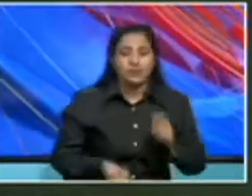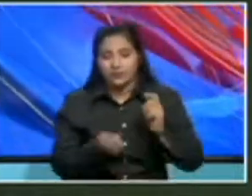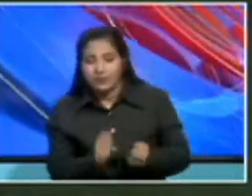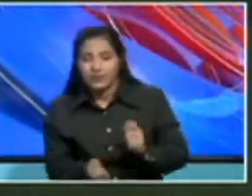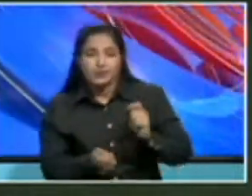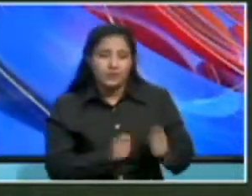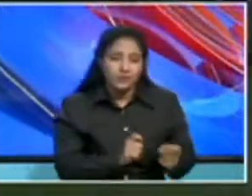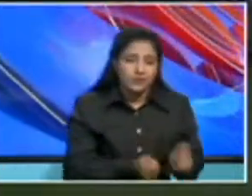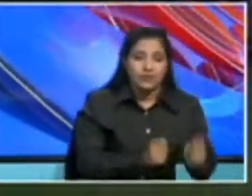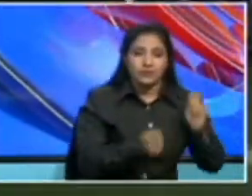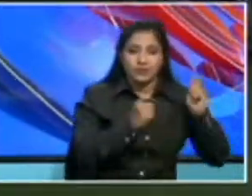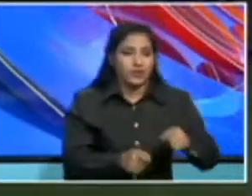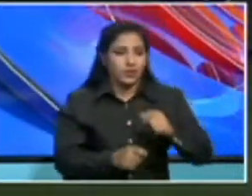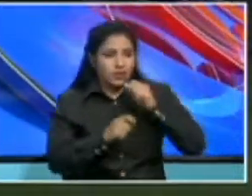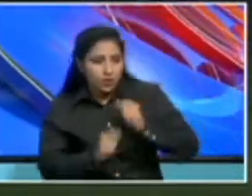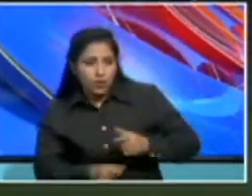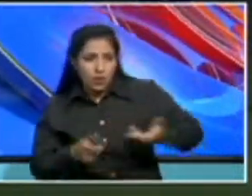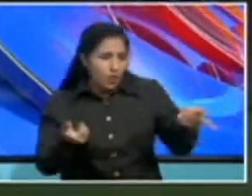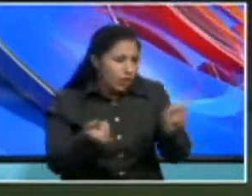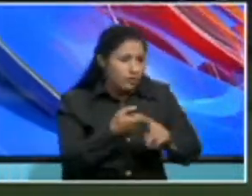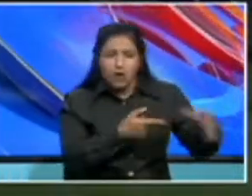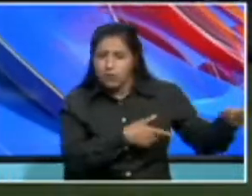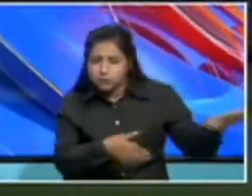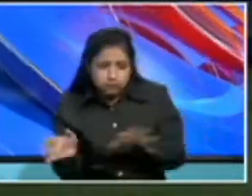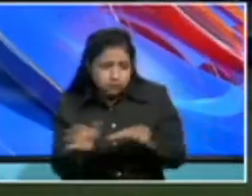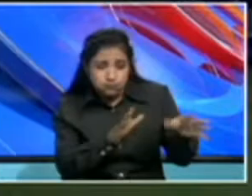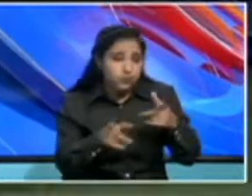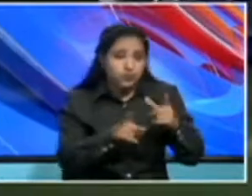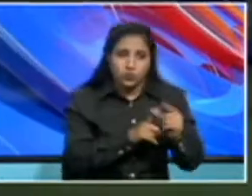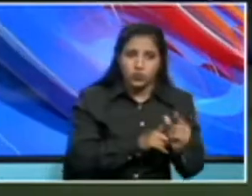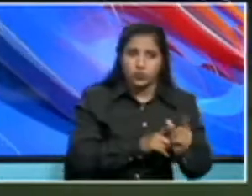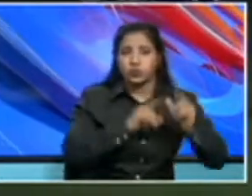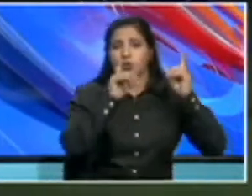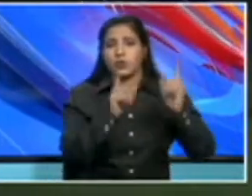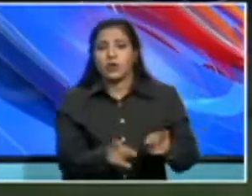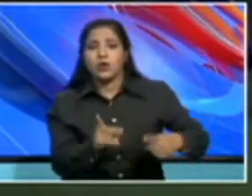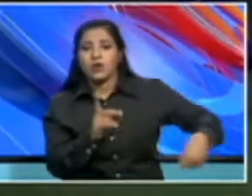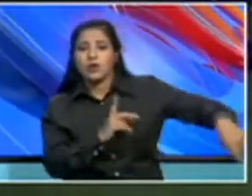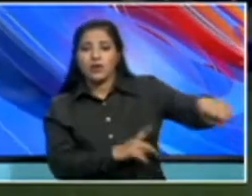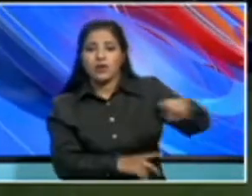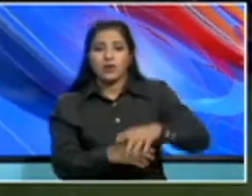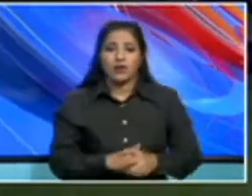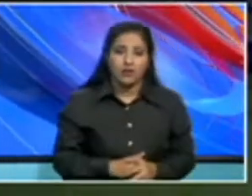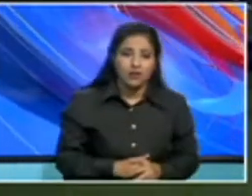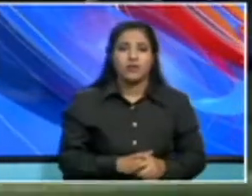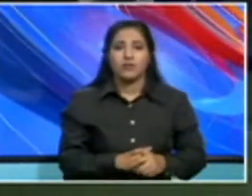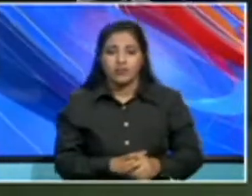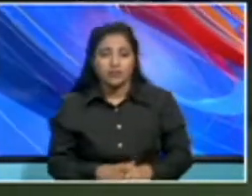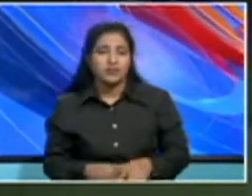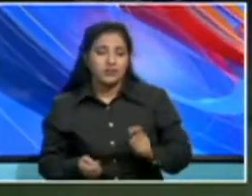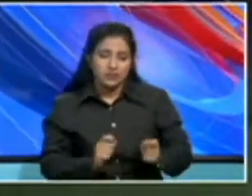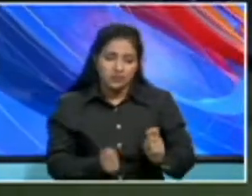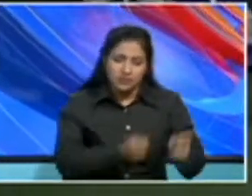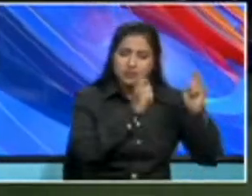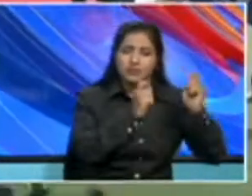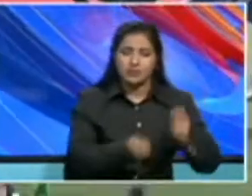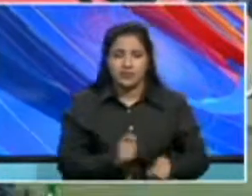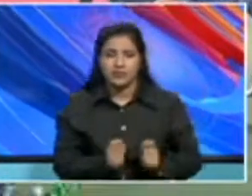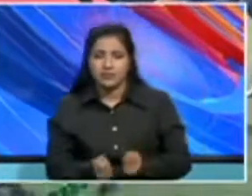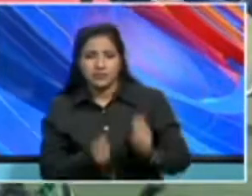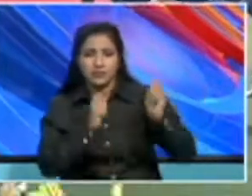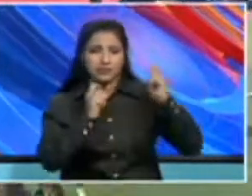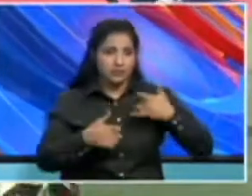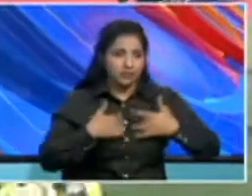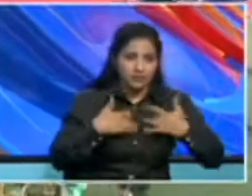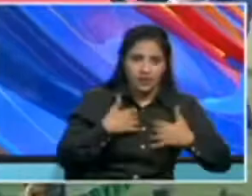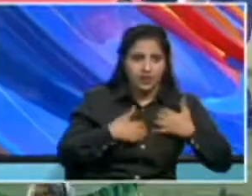पहली, तूफान को पिया तूने एक घूंट में, one shot down, दर्द तो किया तूने चोट चोट में,